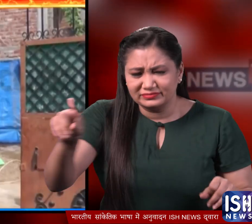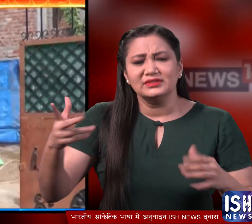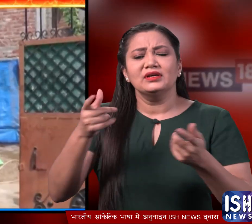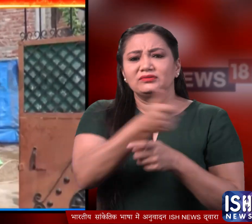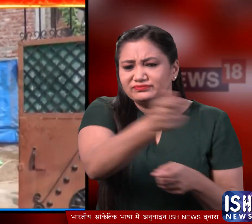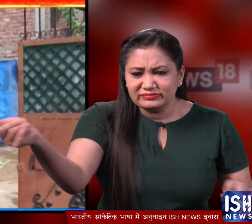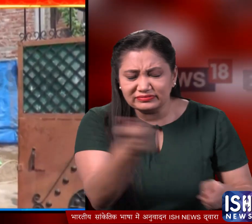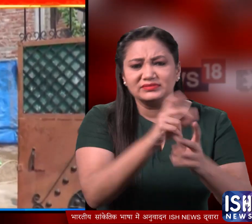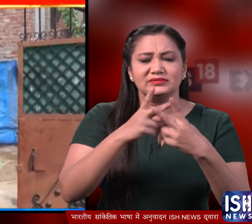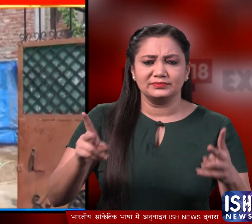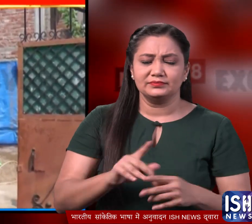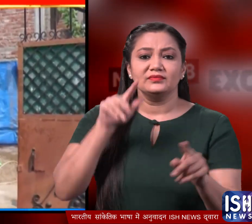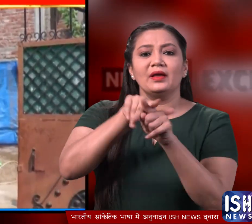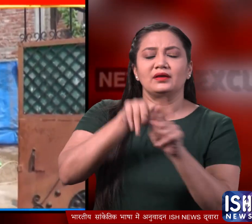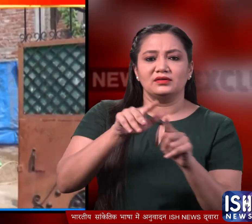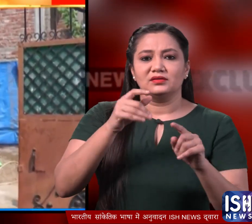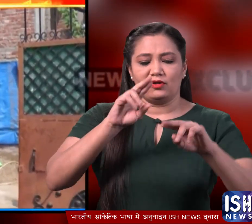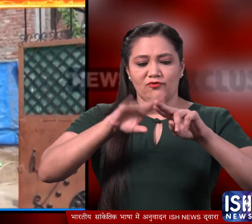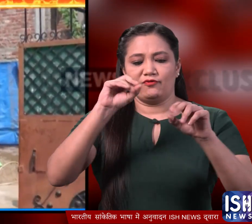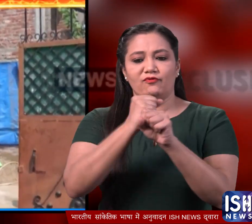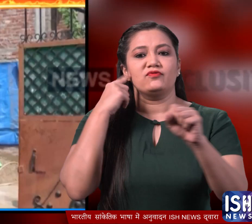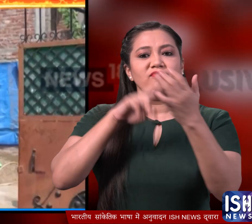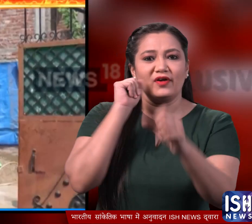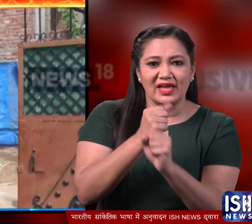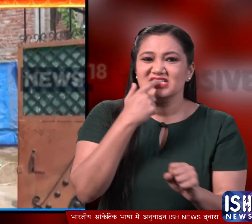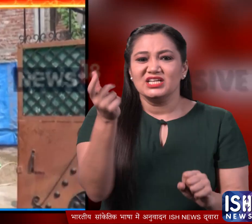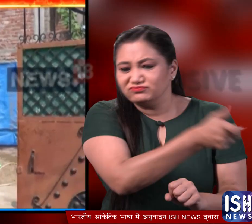آئی نگر نگم دوارہ فاگنگ اور